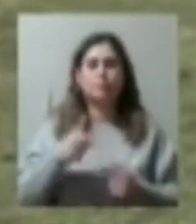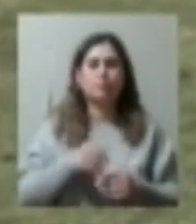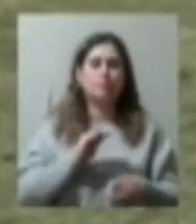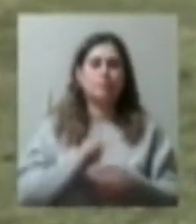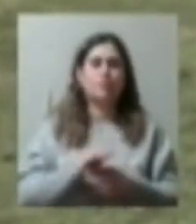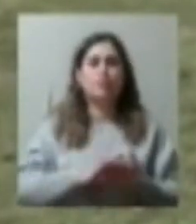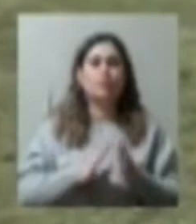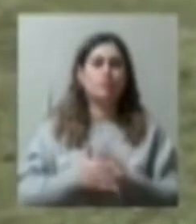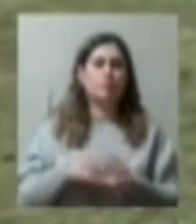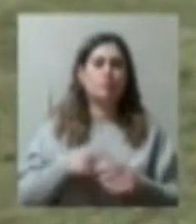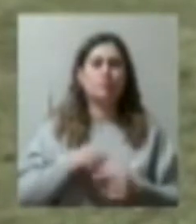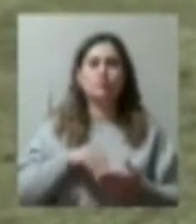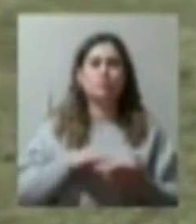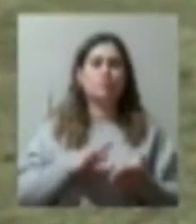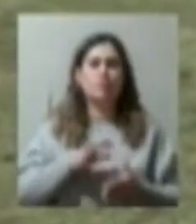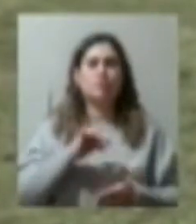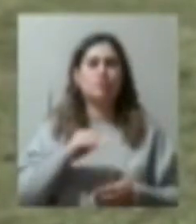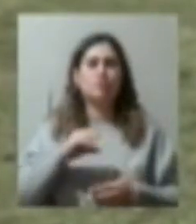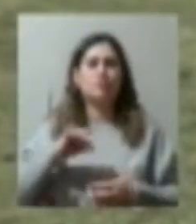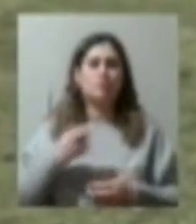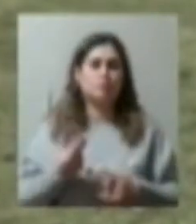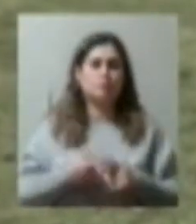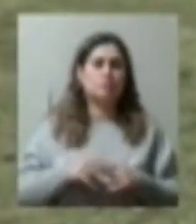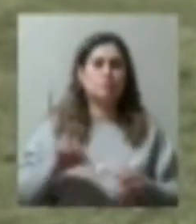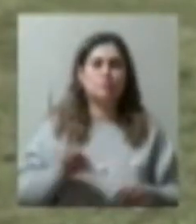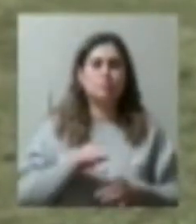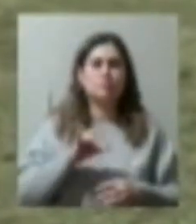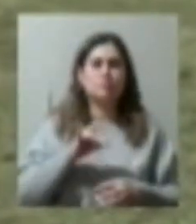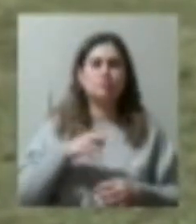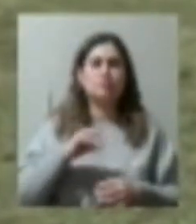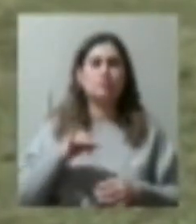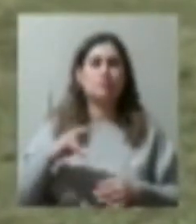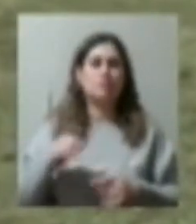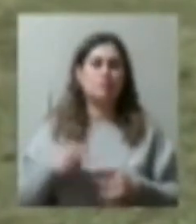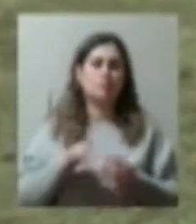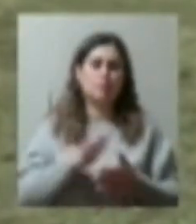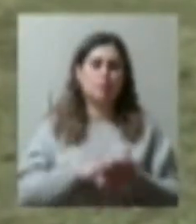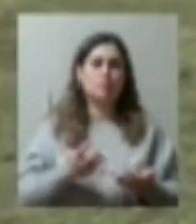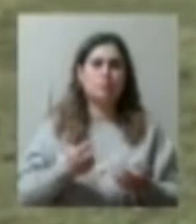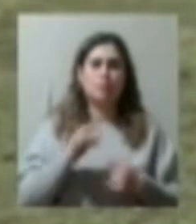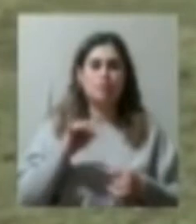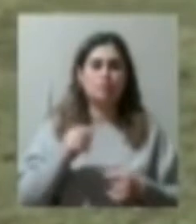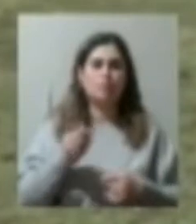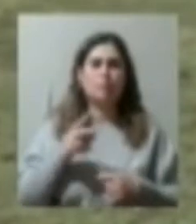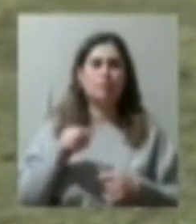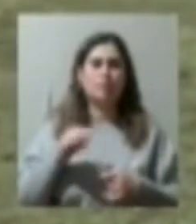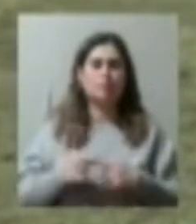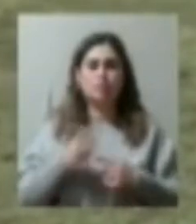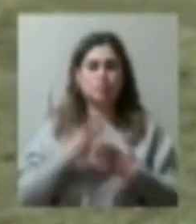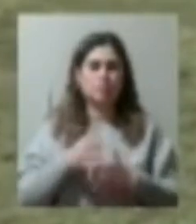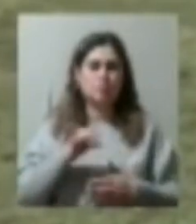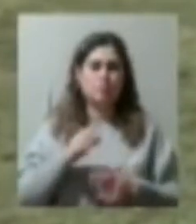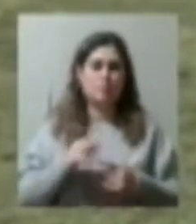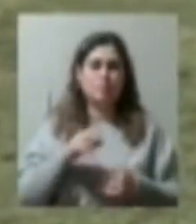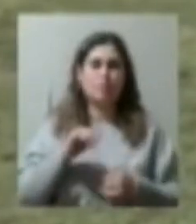і перереєстровуємо орендодавця на Музиківську сільську раду. І продовжуємо отримувати орендну плату. Також переглядаємо ставки орендної плати